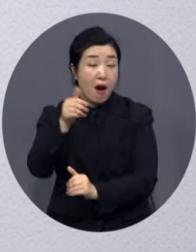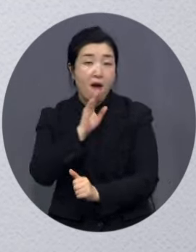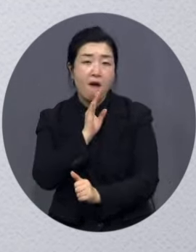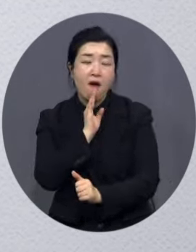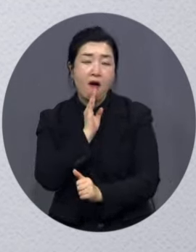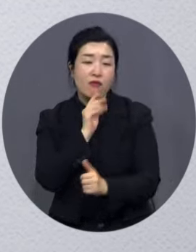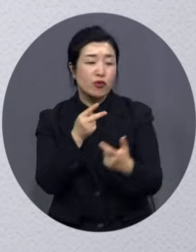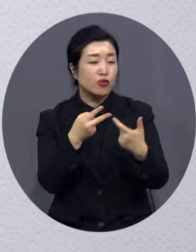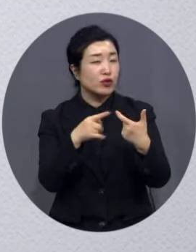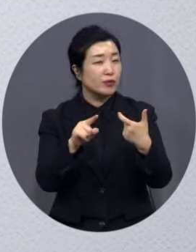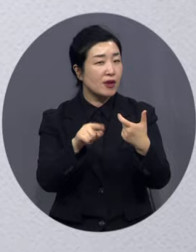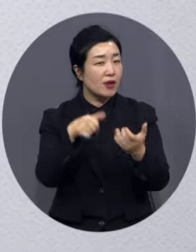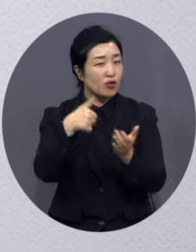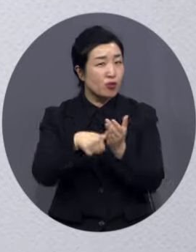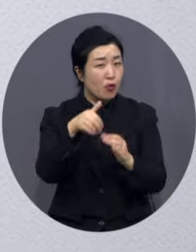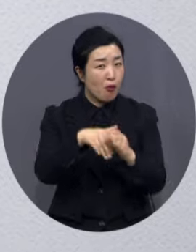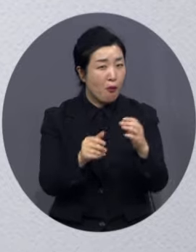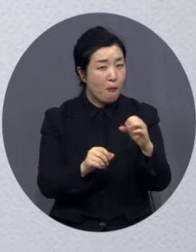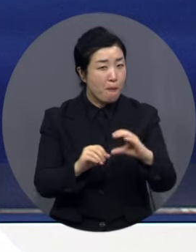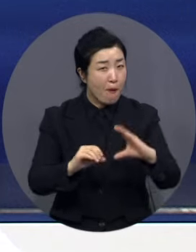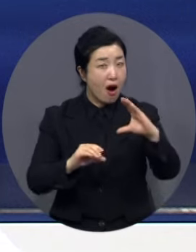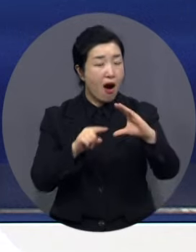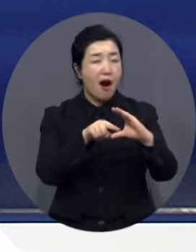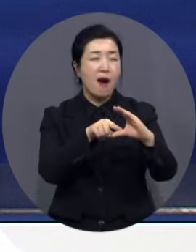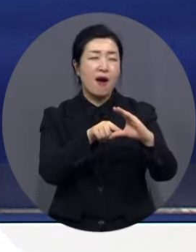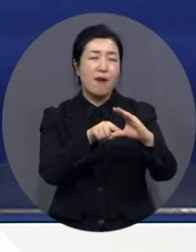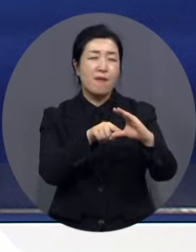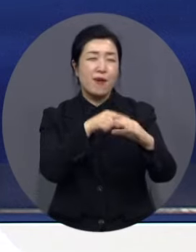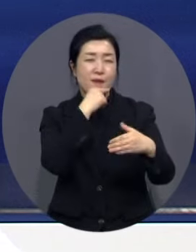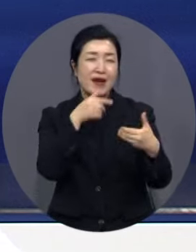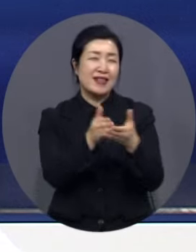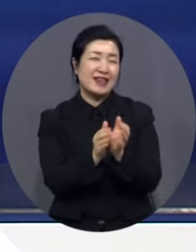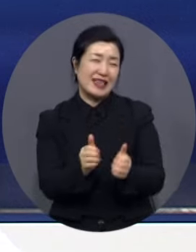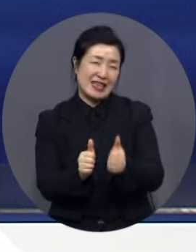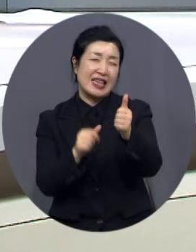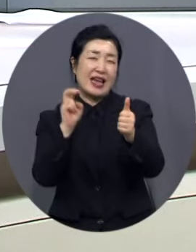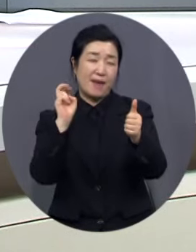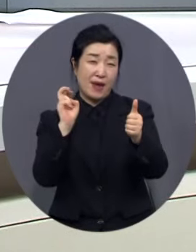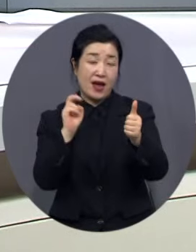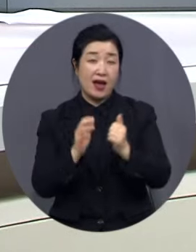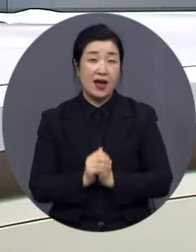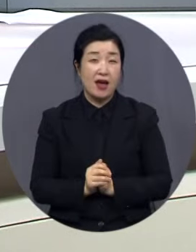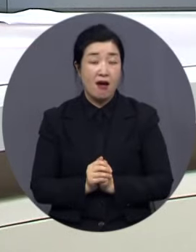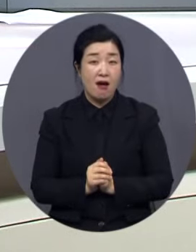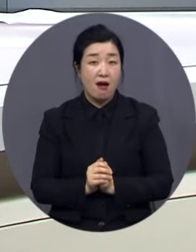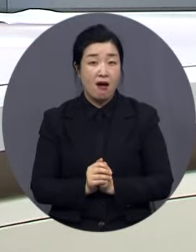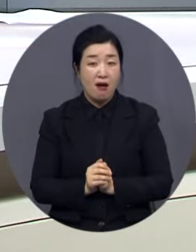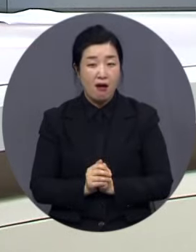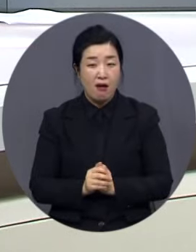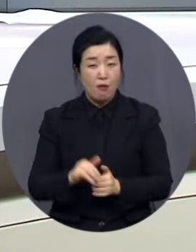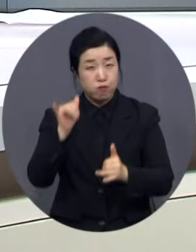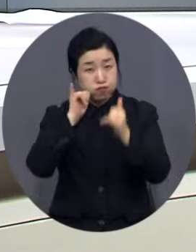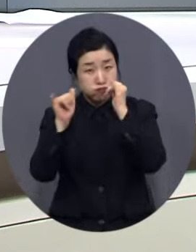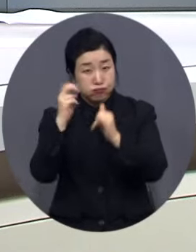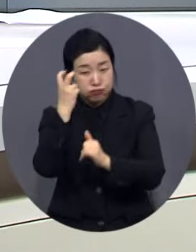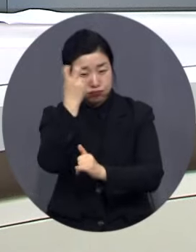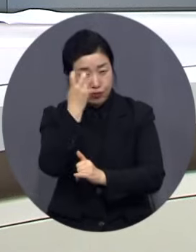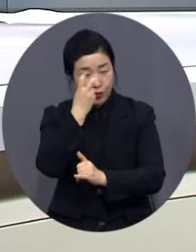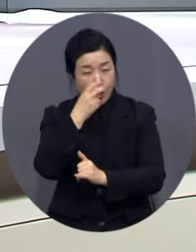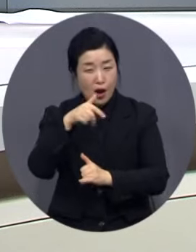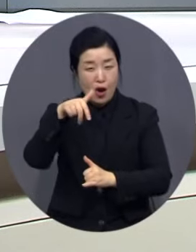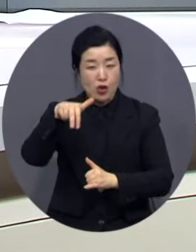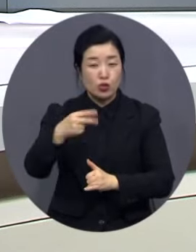이상에서 투표율이 높다면 국민의에게 유리할 수도 있다는 이야기고요 예 여론 조사에서 나타났던 조국